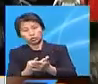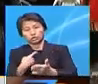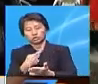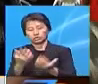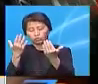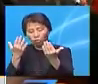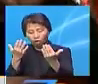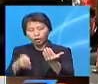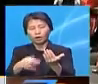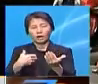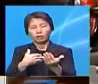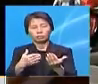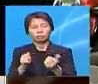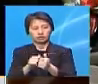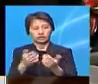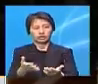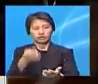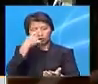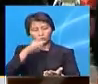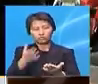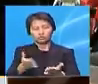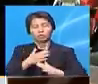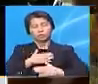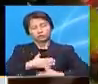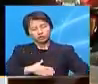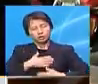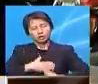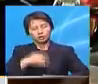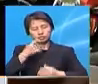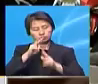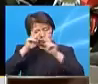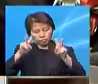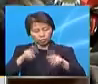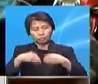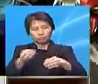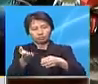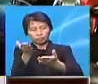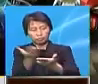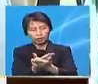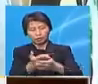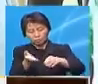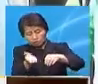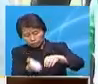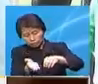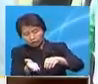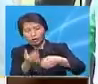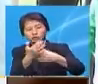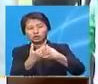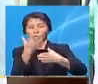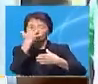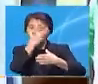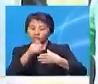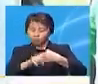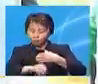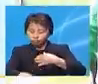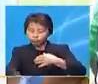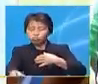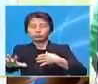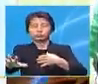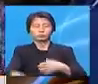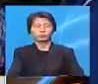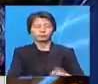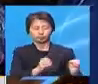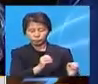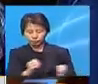dia sebagai itu. Ya. Bagi dia tenang dulu, baru kita sembelihkan. Jadi darah tu cantik keluar. Manakala penganjur